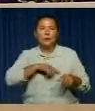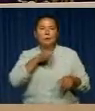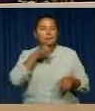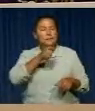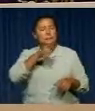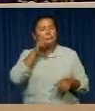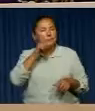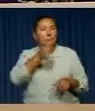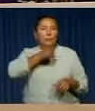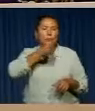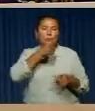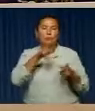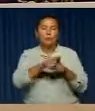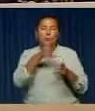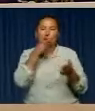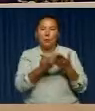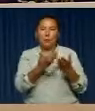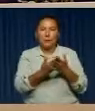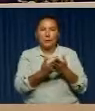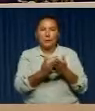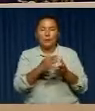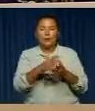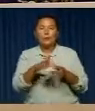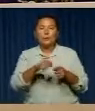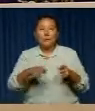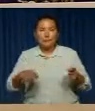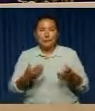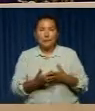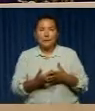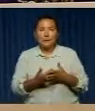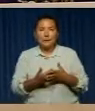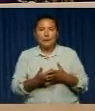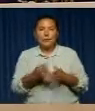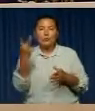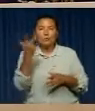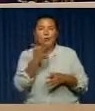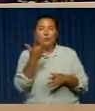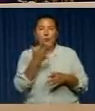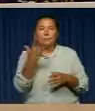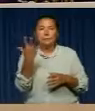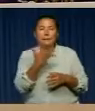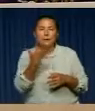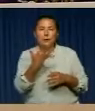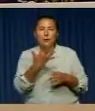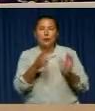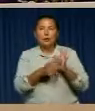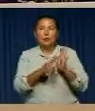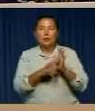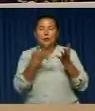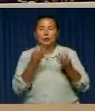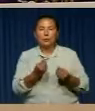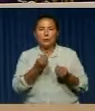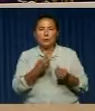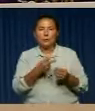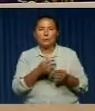үлкен кісілеріме тағы тоқталып атырында, жаңында созылмалы ауру бар ағзада, ол 3-ші, 5-ші, 7-ші күні белгісін белгілеп